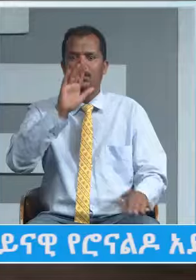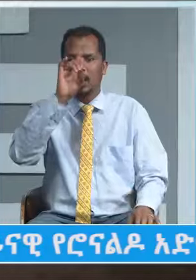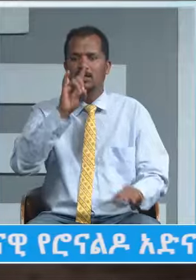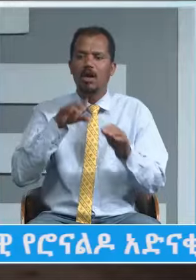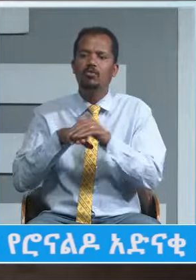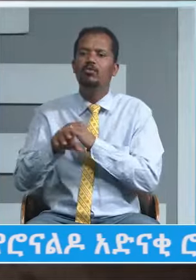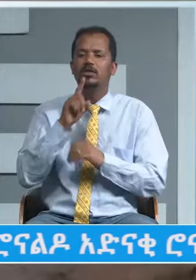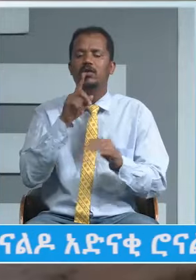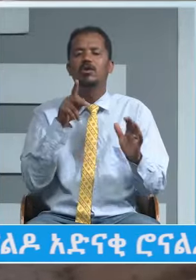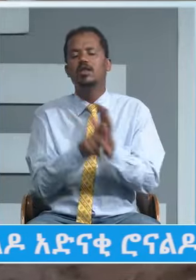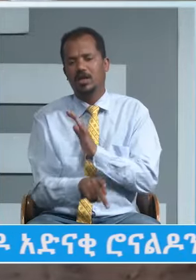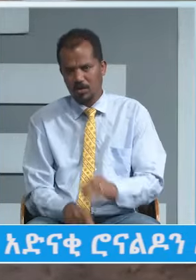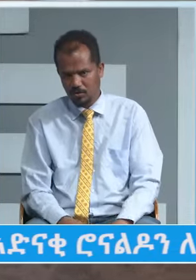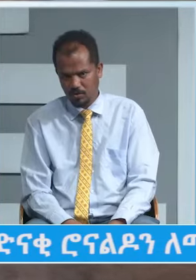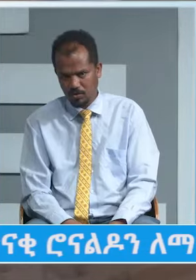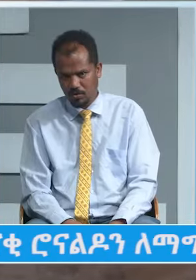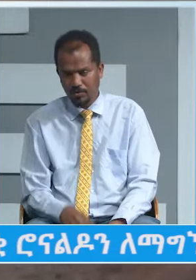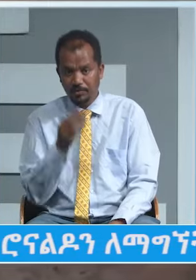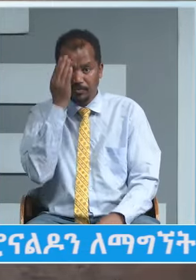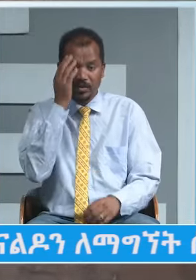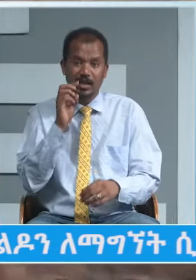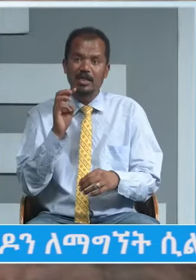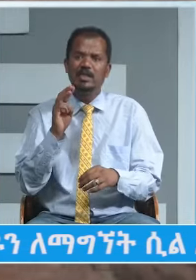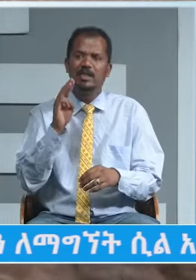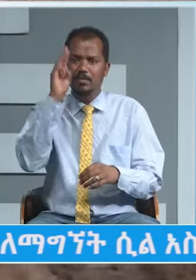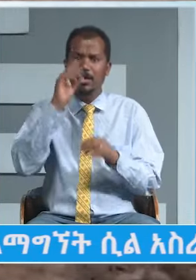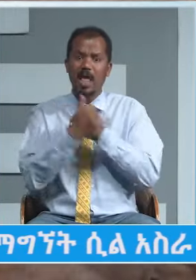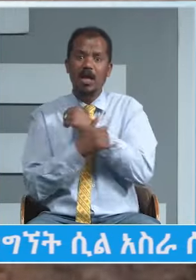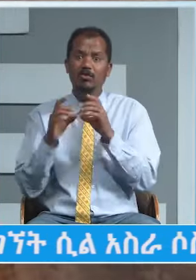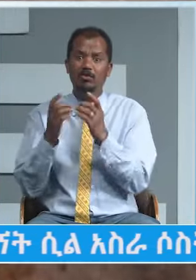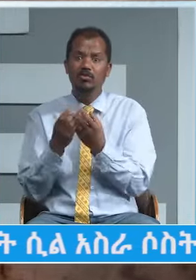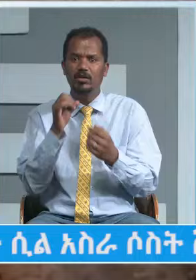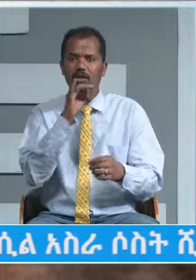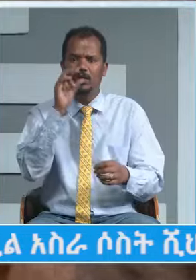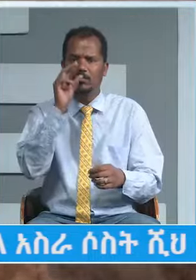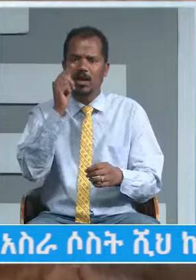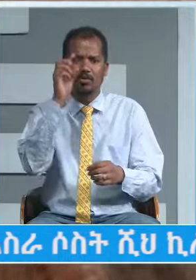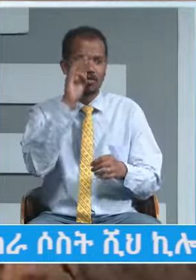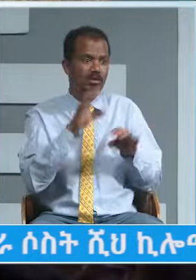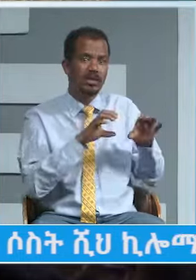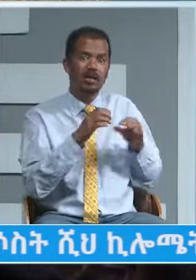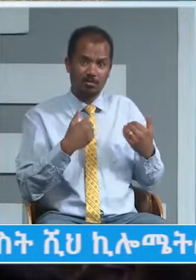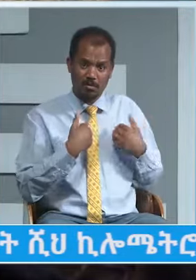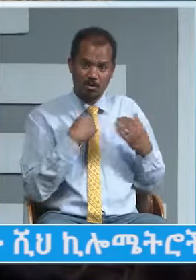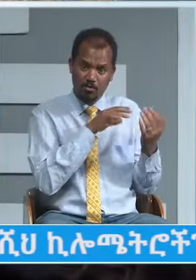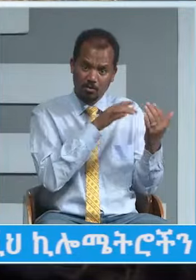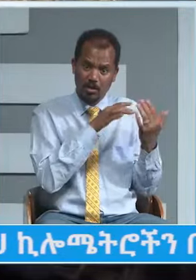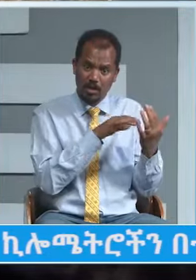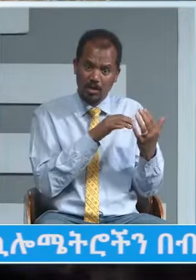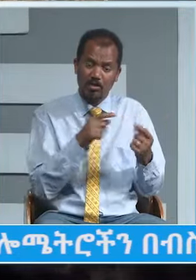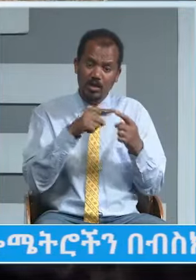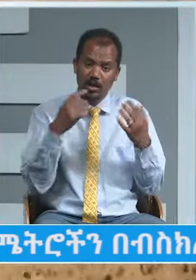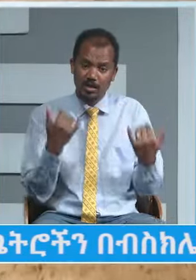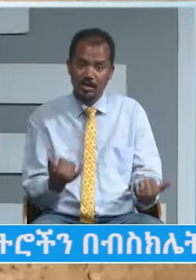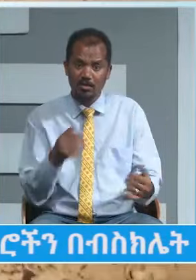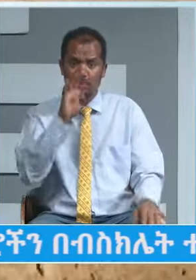የሚሆኑት ጋዛ ውስጥ ነው የተገደሉት። እስራኤል በሰሜን የአገሪቱ ክፍል ከሊባኖስ ሐማስ ጋር እያደረገች ባለው